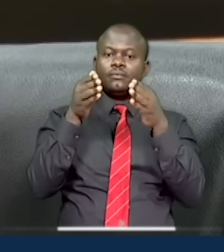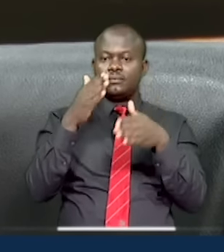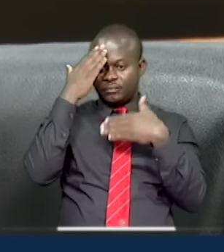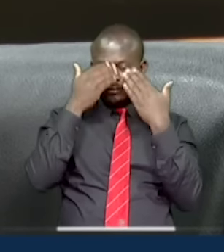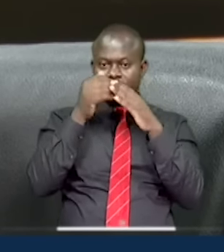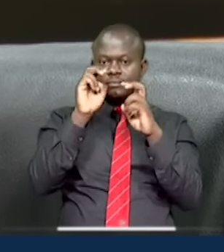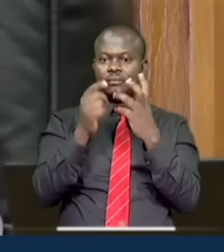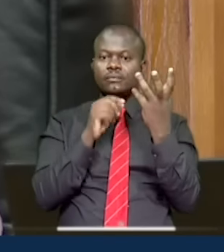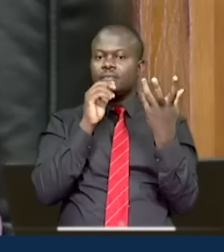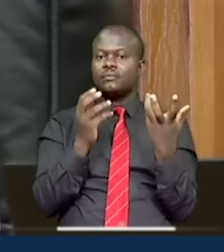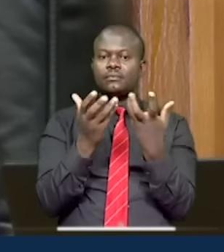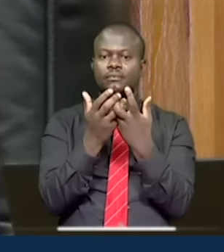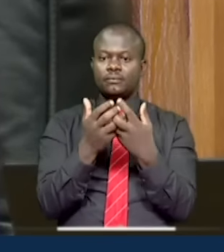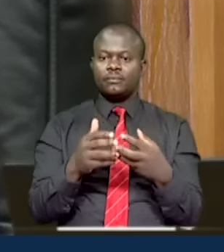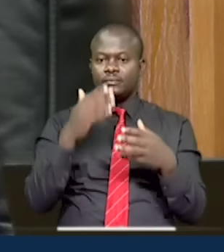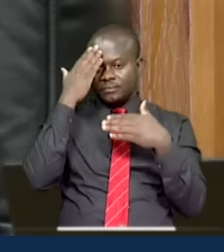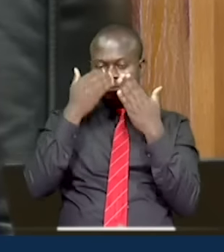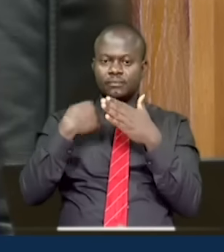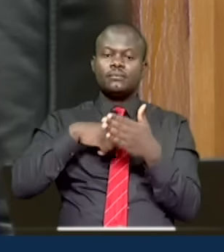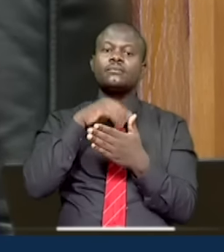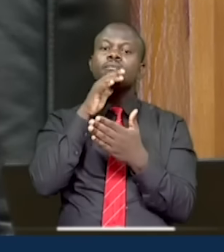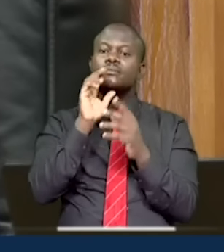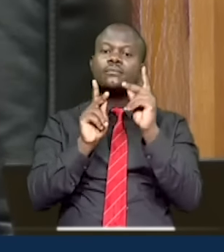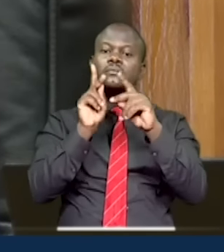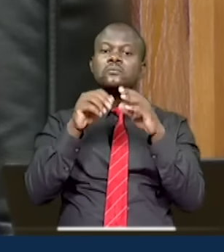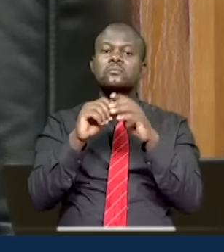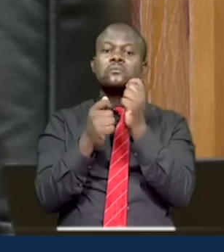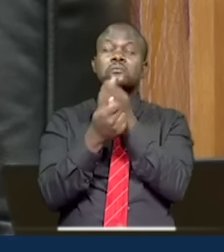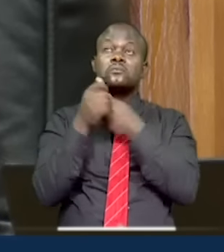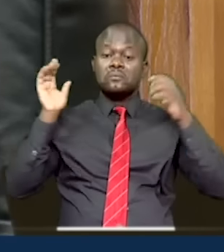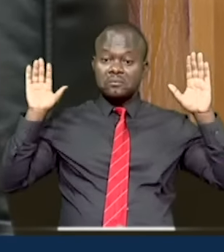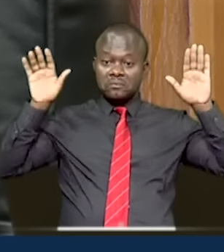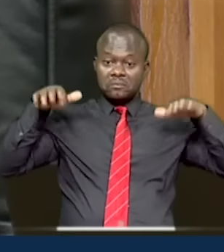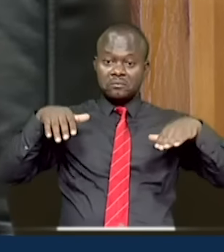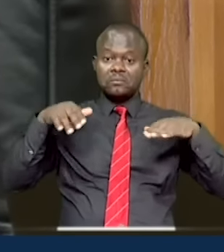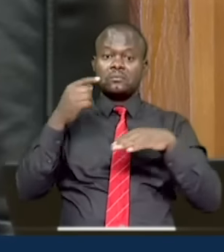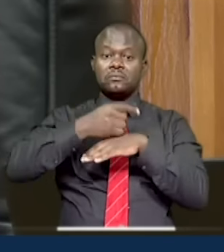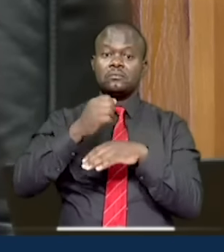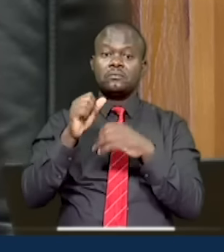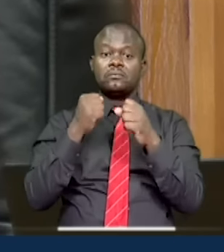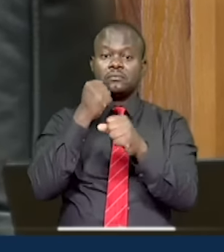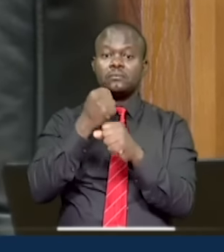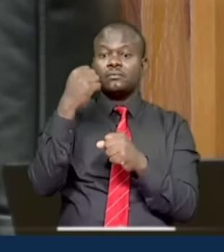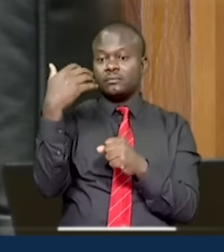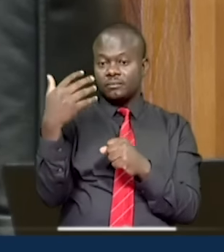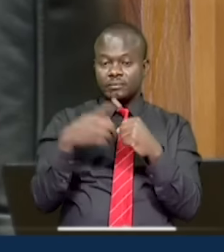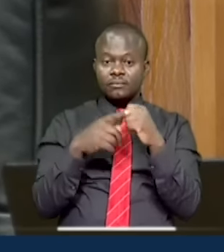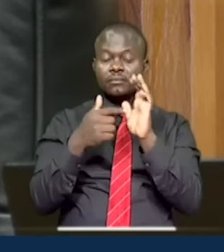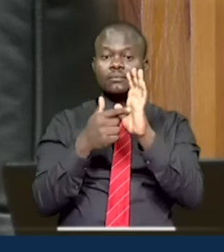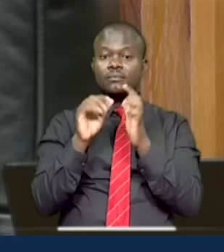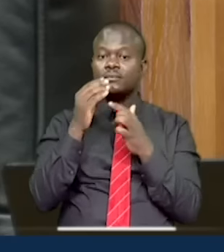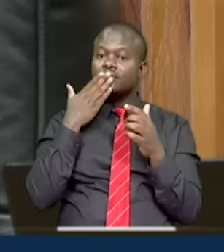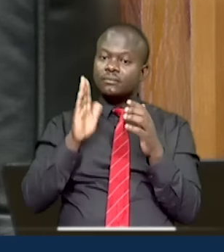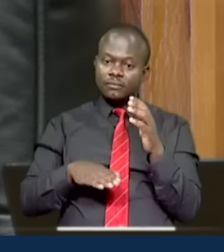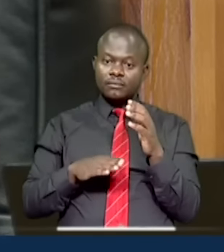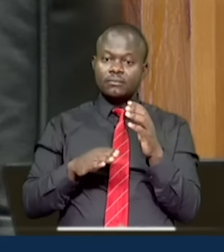ibyo batahuje. Kuki turindira ba bantu bagiye kuba bamarayika imyaka 5 ku mwaka wa 6 akagwereka ingeso ze? Hari nk'umuntu